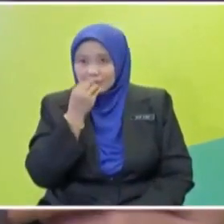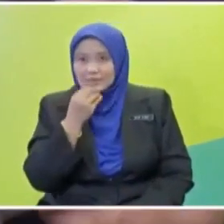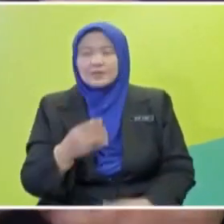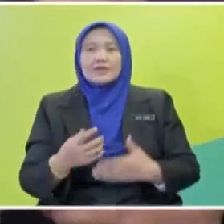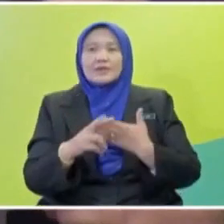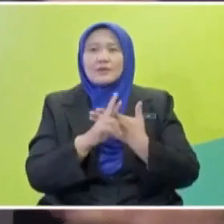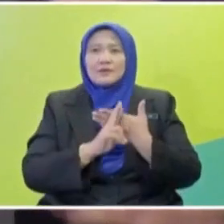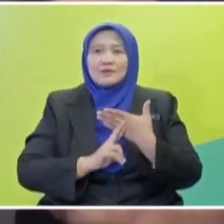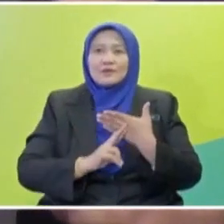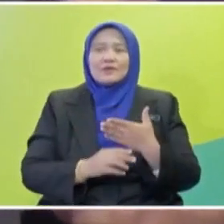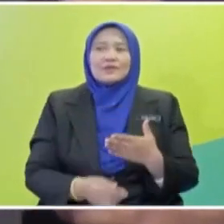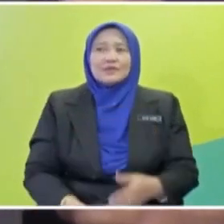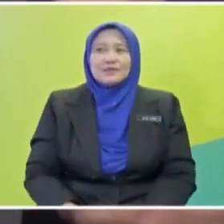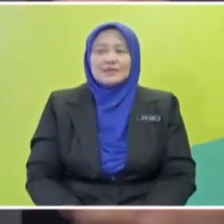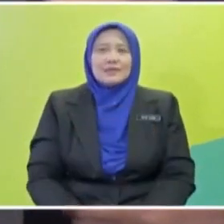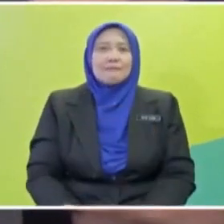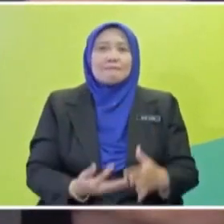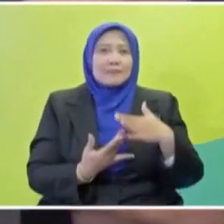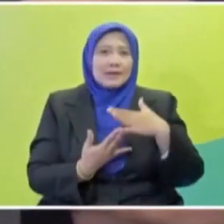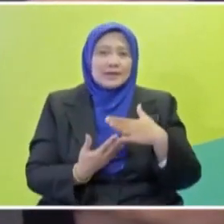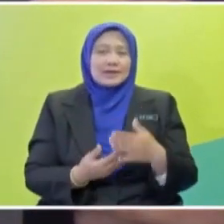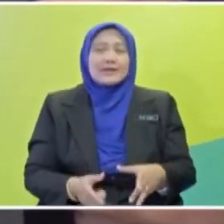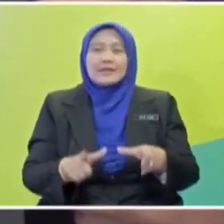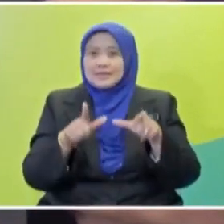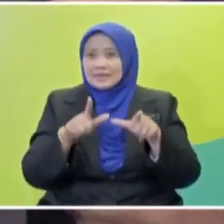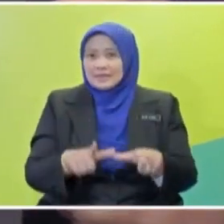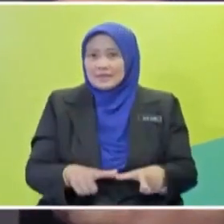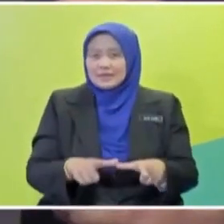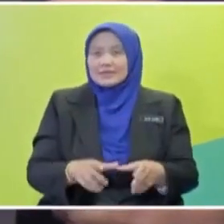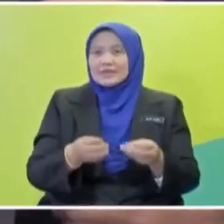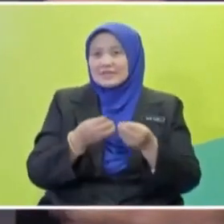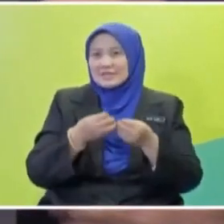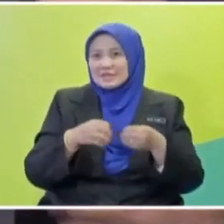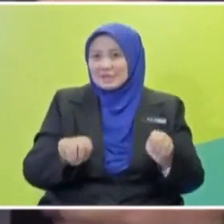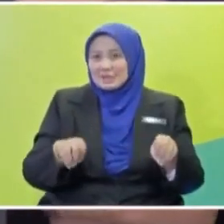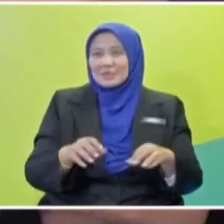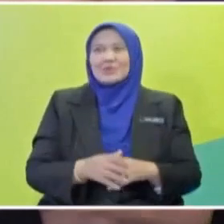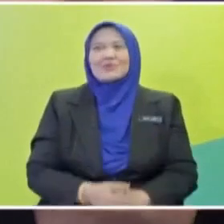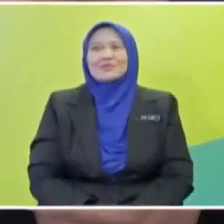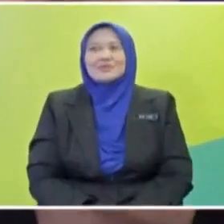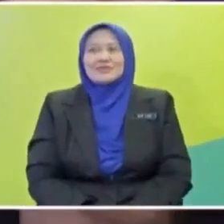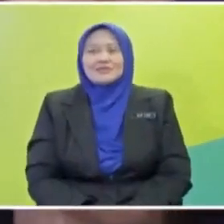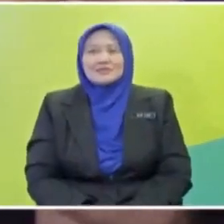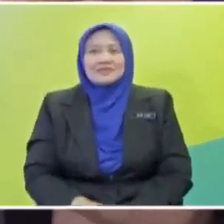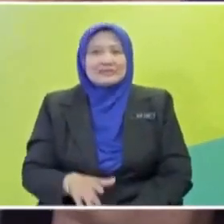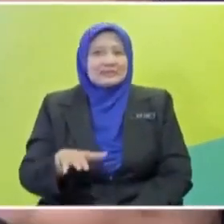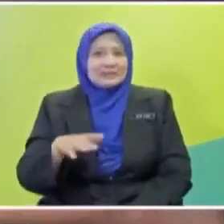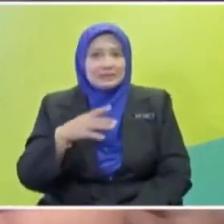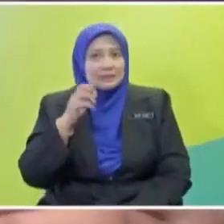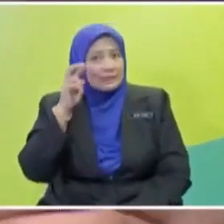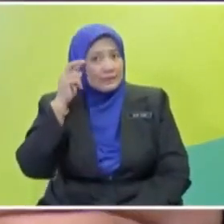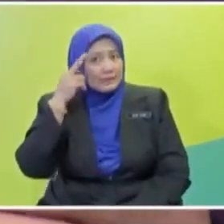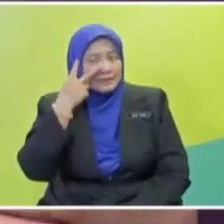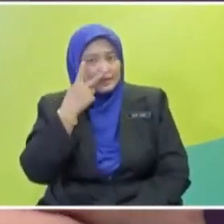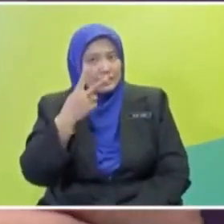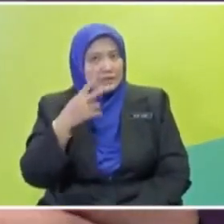saya tampal dengan telur sekali. Oh, okey. Ha, Syafiqah cantiknya. Memang menyelerakan, menyelerakan. Okey, cikgu, kita